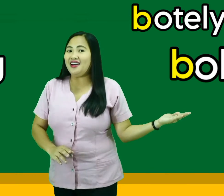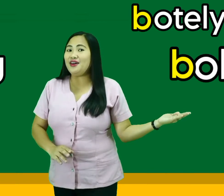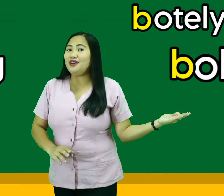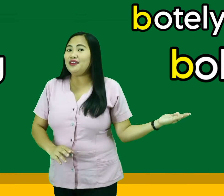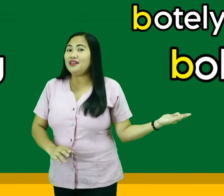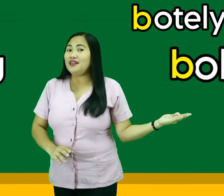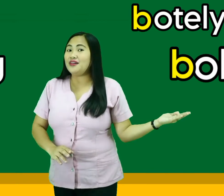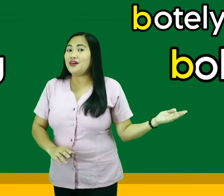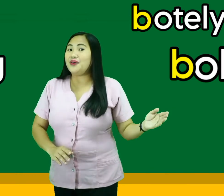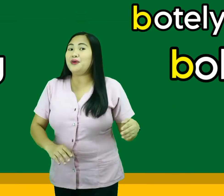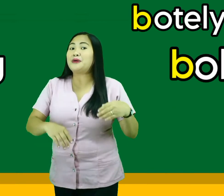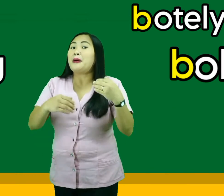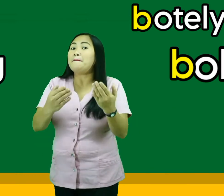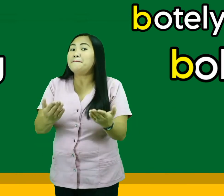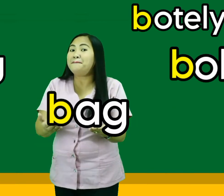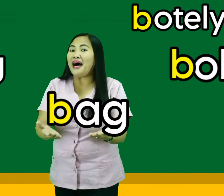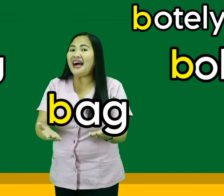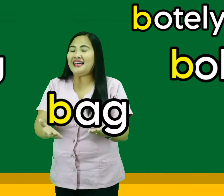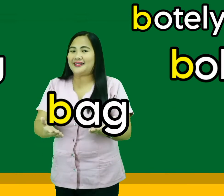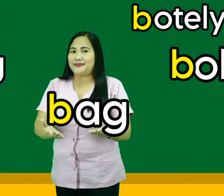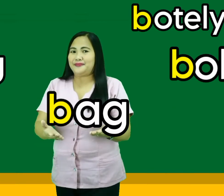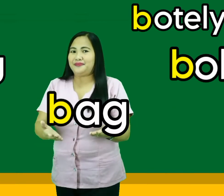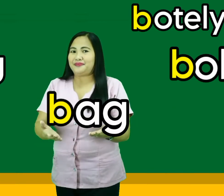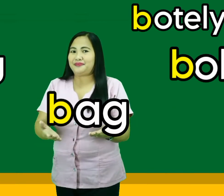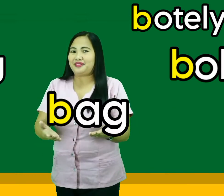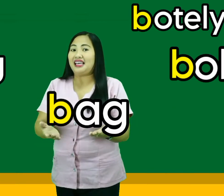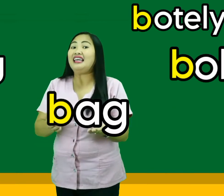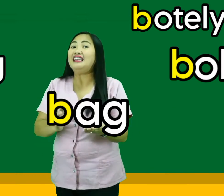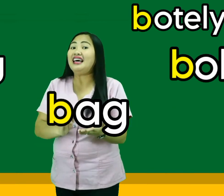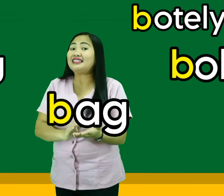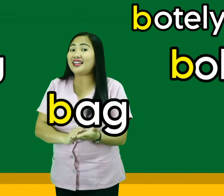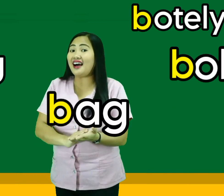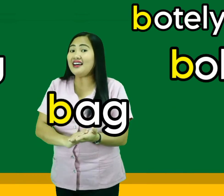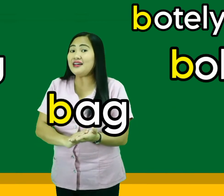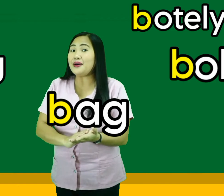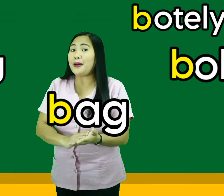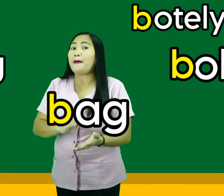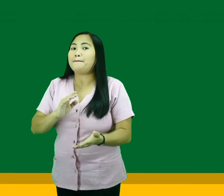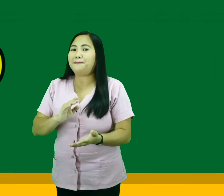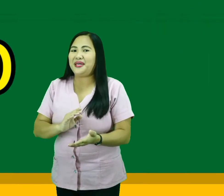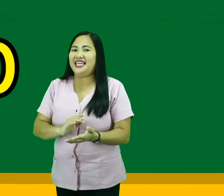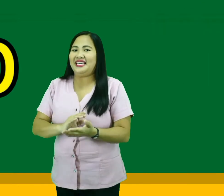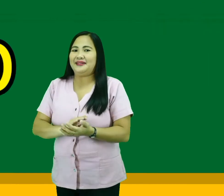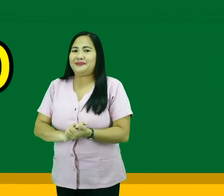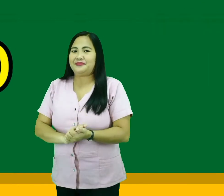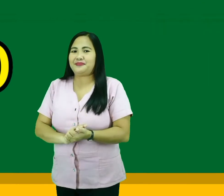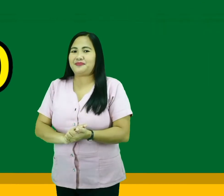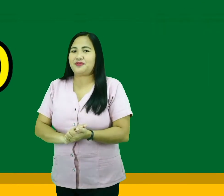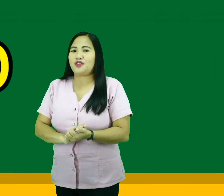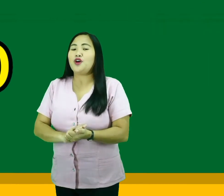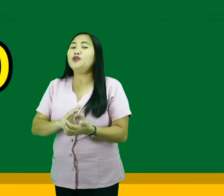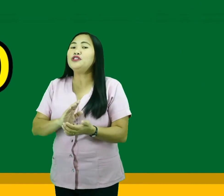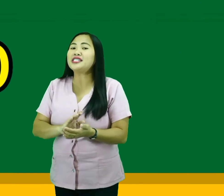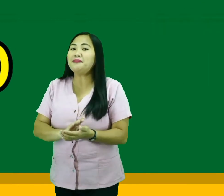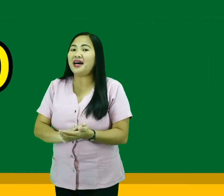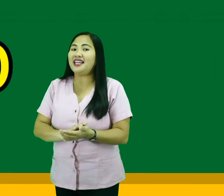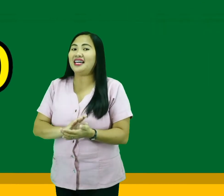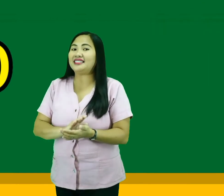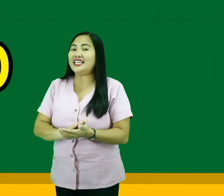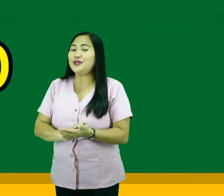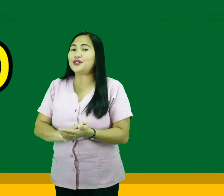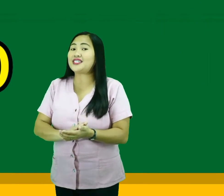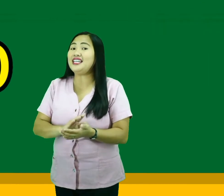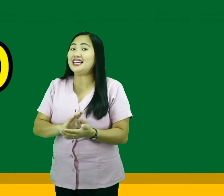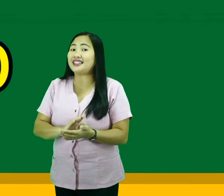bola, o bag? Letra B. Unsa man